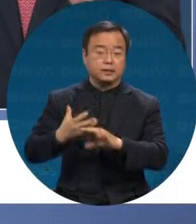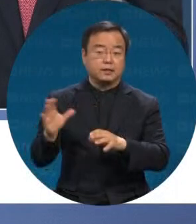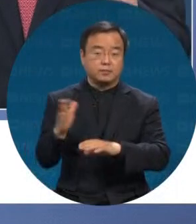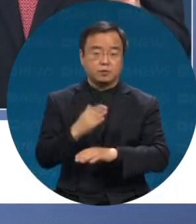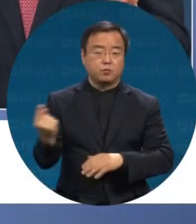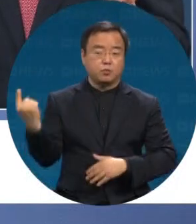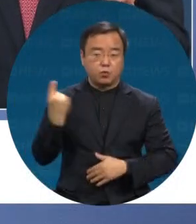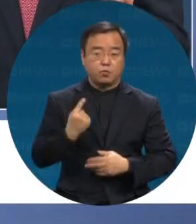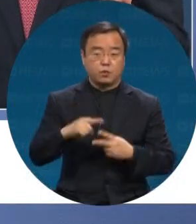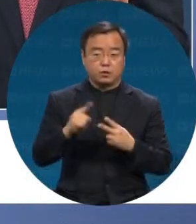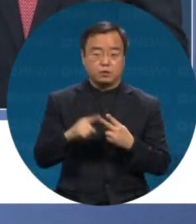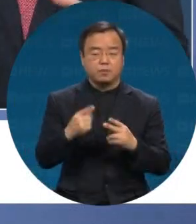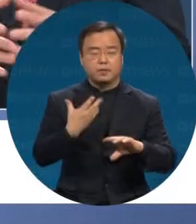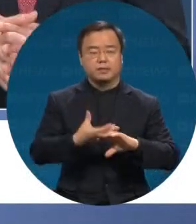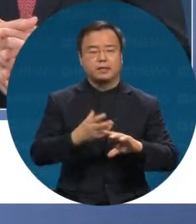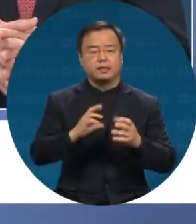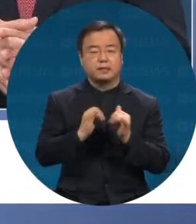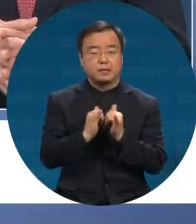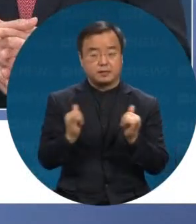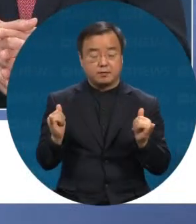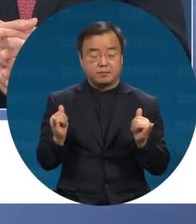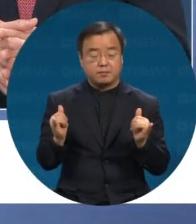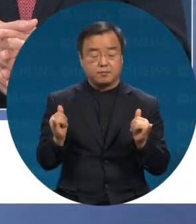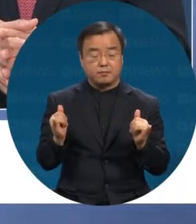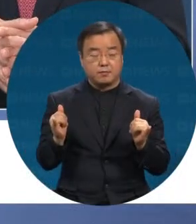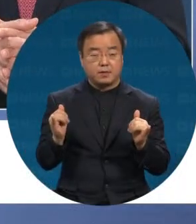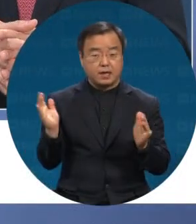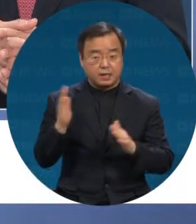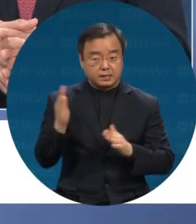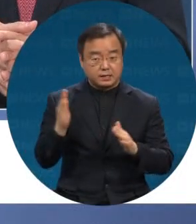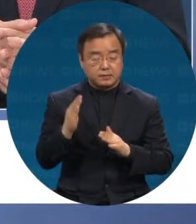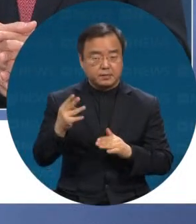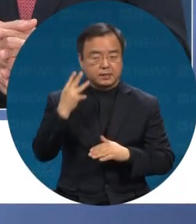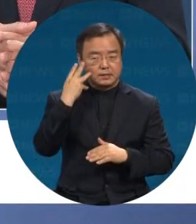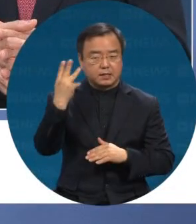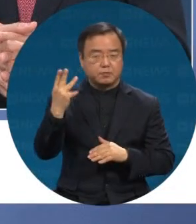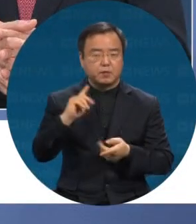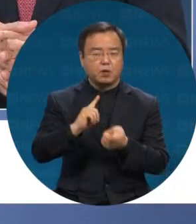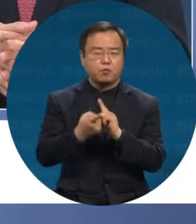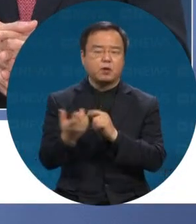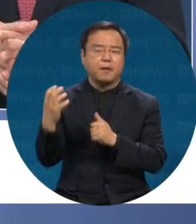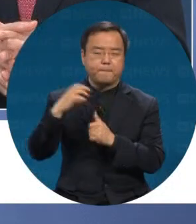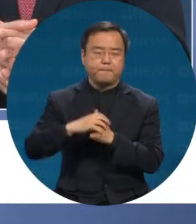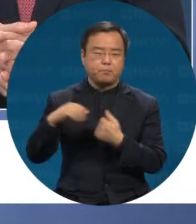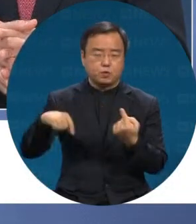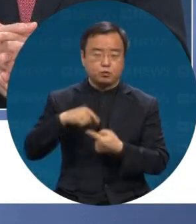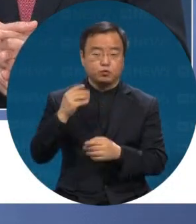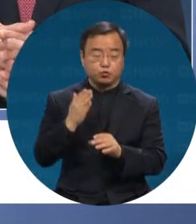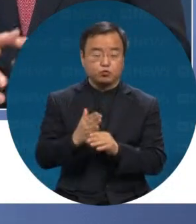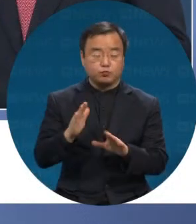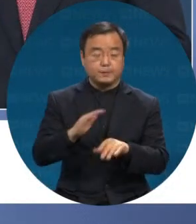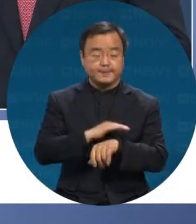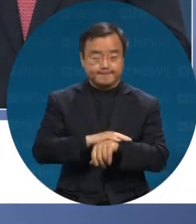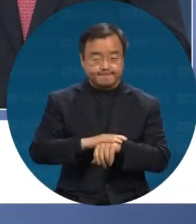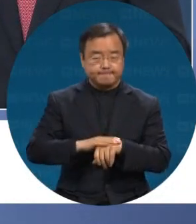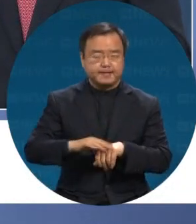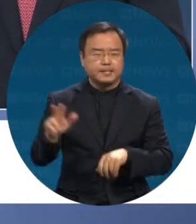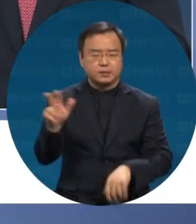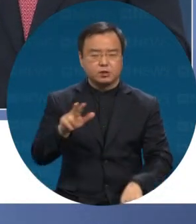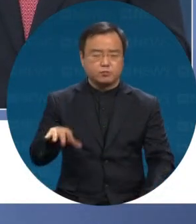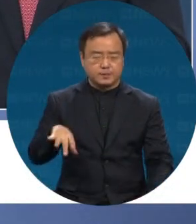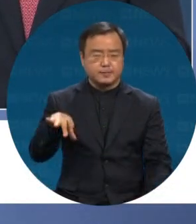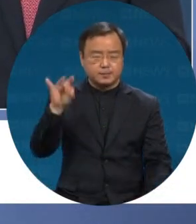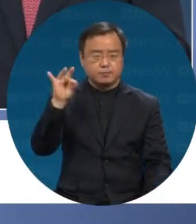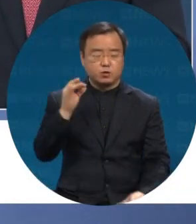학생들을 3개월씩 위탁을 받아서 교육하는데 전국 최초라서 우리가 잘해서 일본어 하도록 그렇게